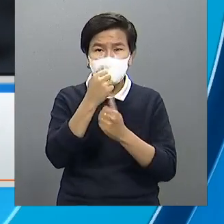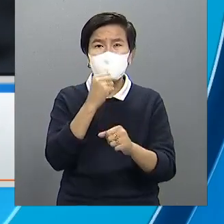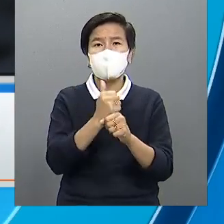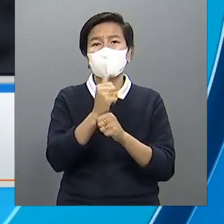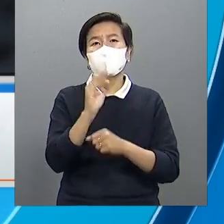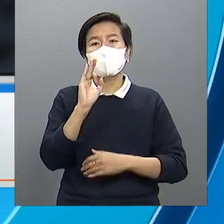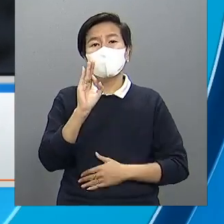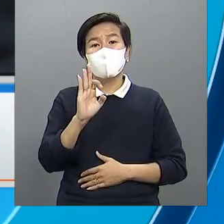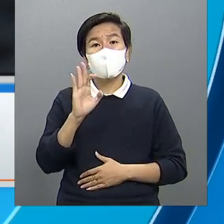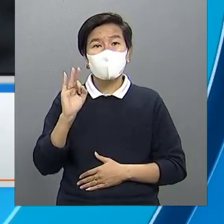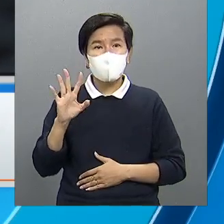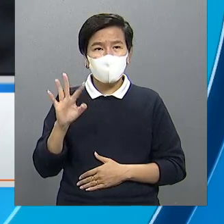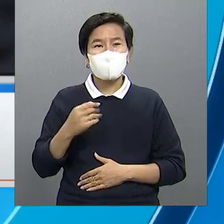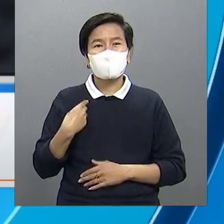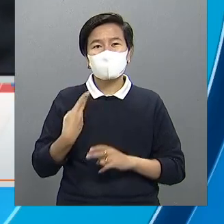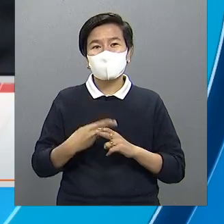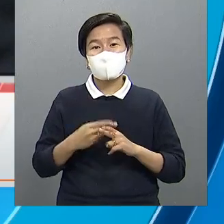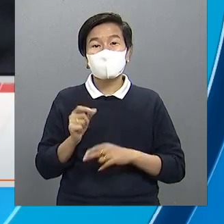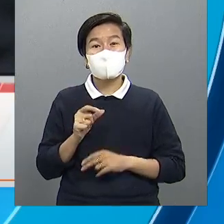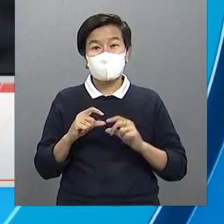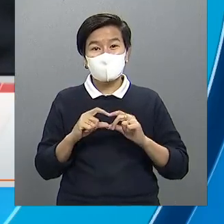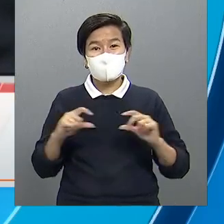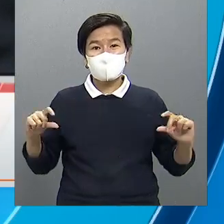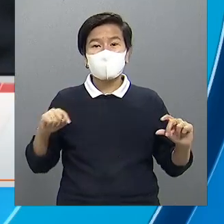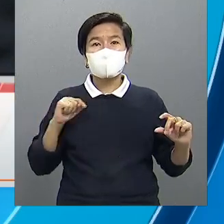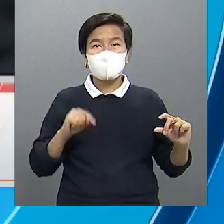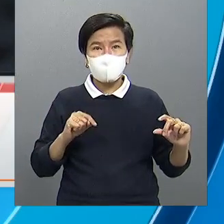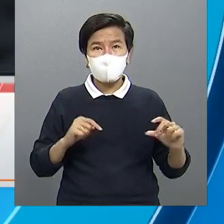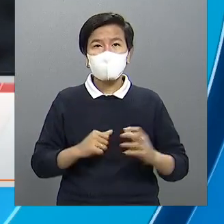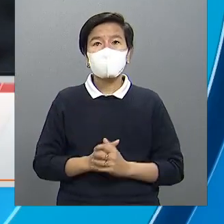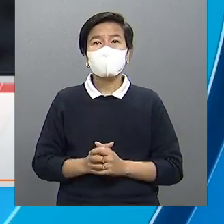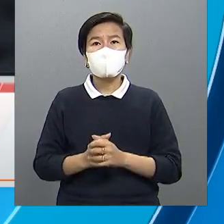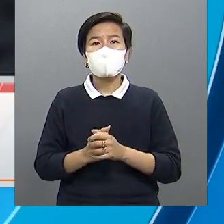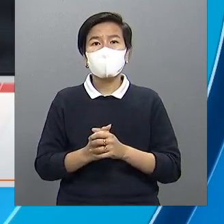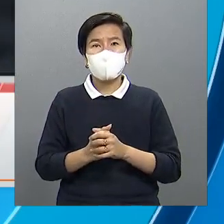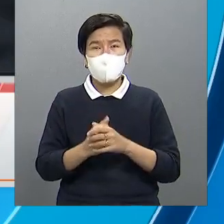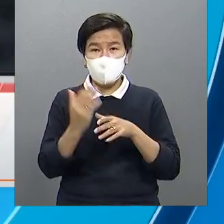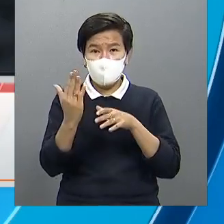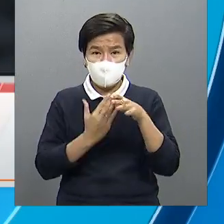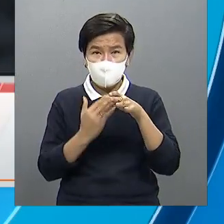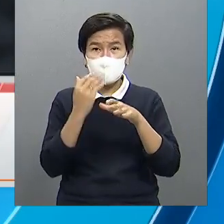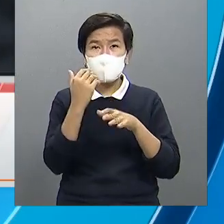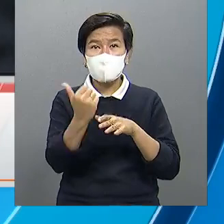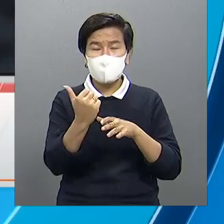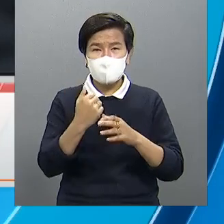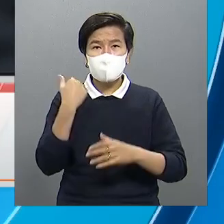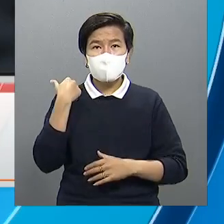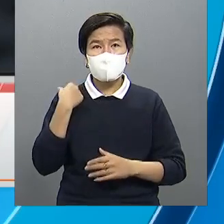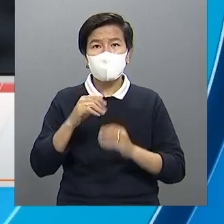มซึ่งตอนนี้กำลังรับสมัครแบชที่2อยู่นะครับซึ่งตอนนี้มีคนรับสมั